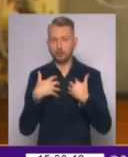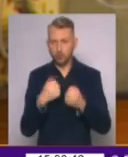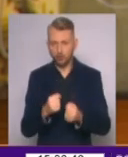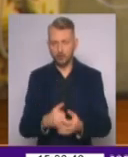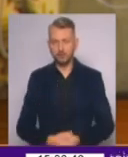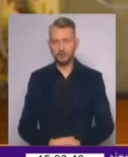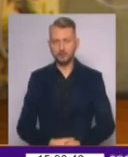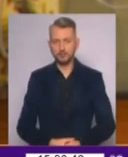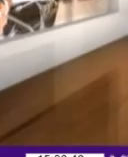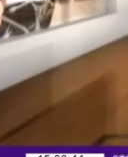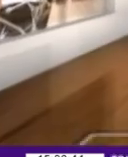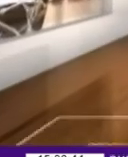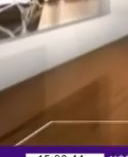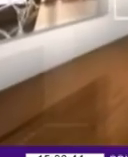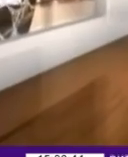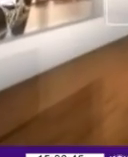нами.